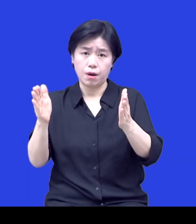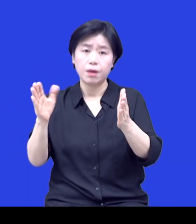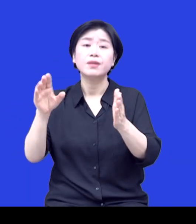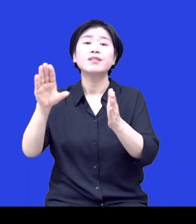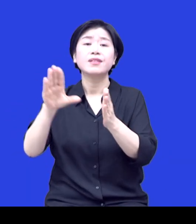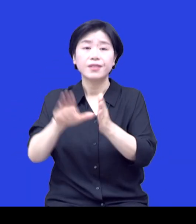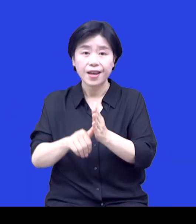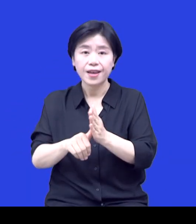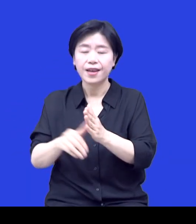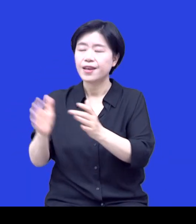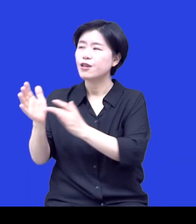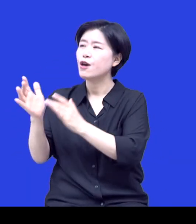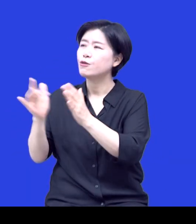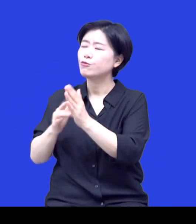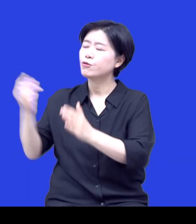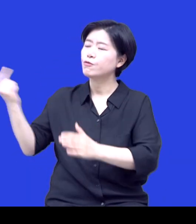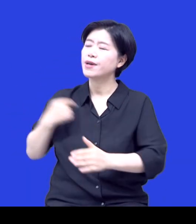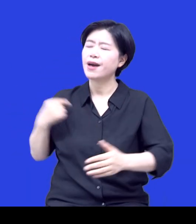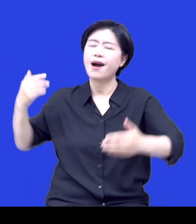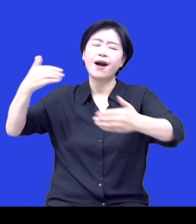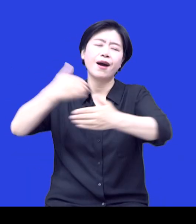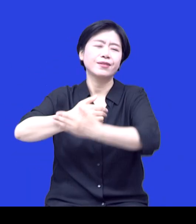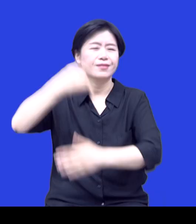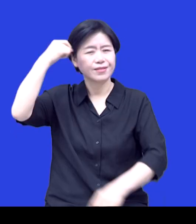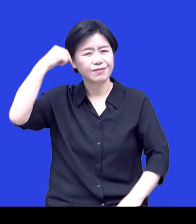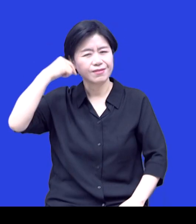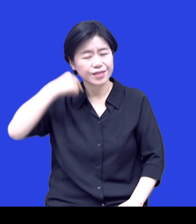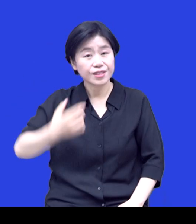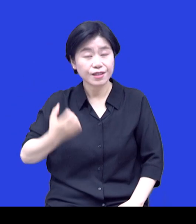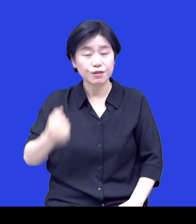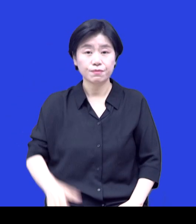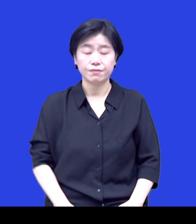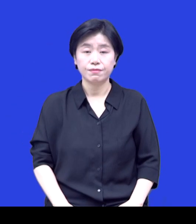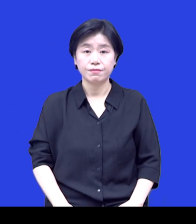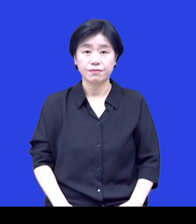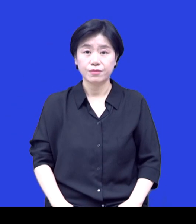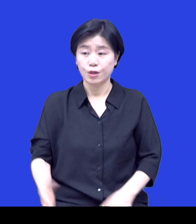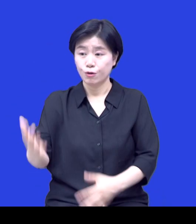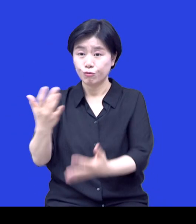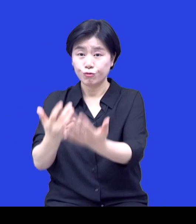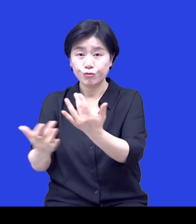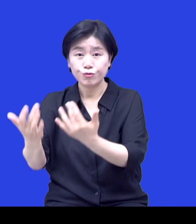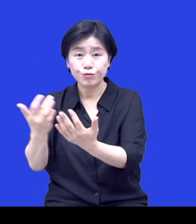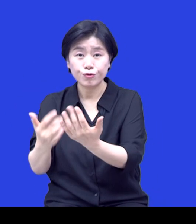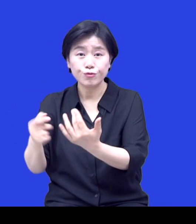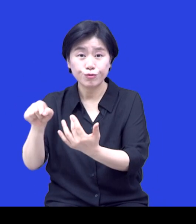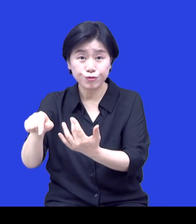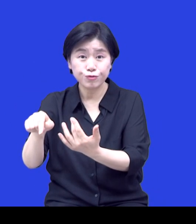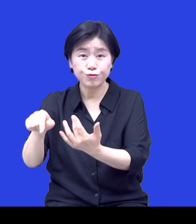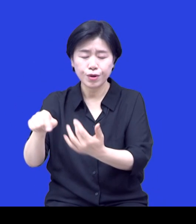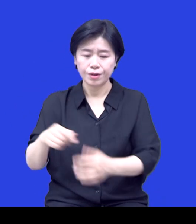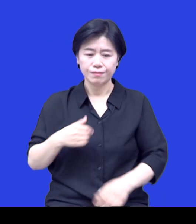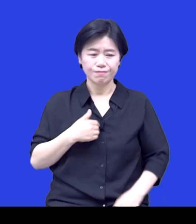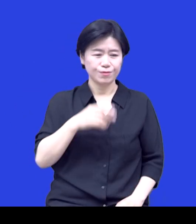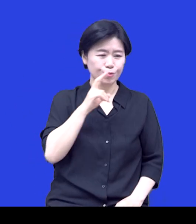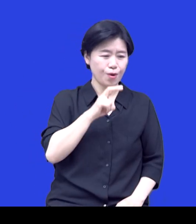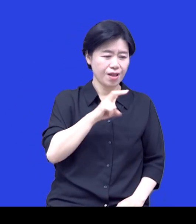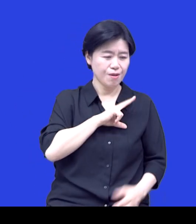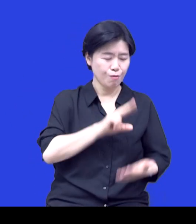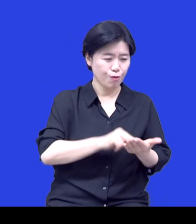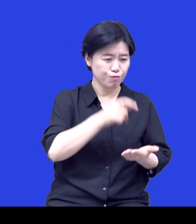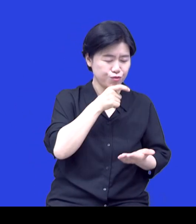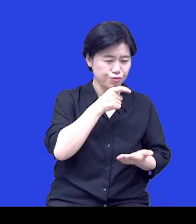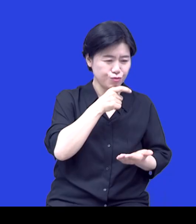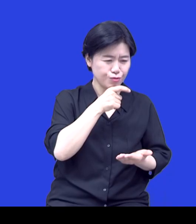것 같은. 근데 분명히 파이어 오게 하는데 불이 피고 있는데 물가로 나오라는 찬양을 해서 그냥